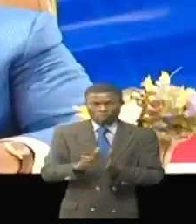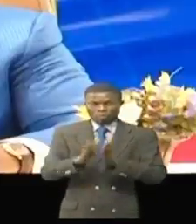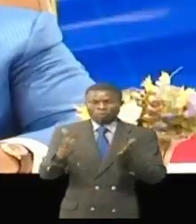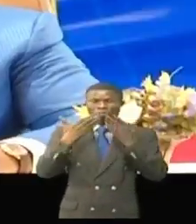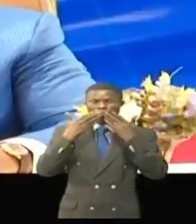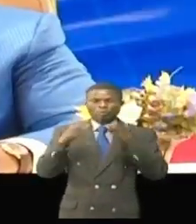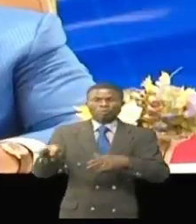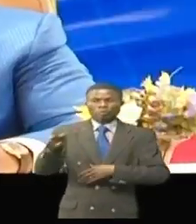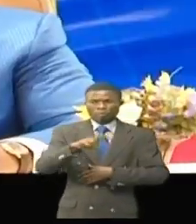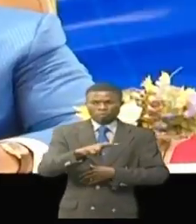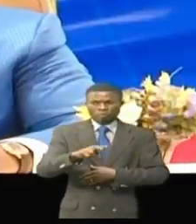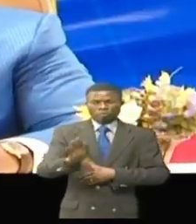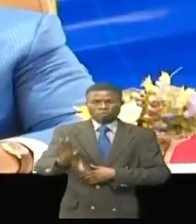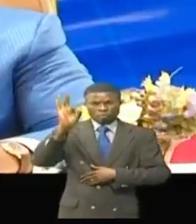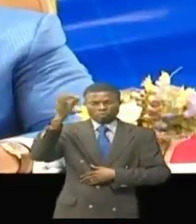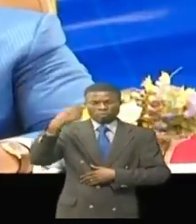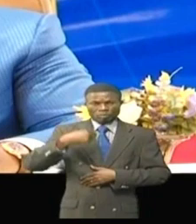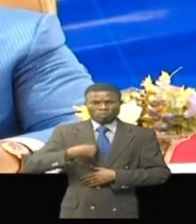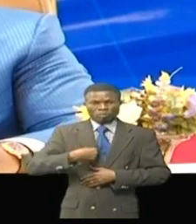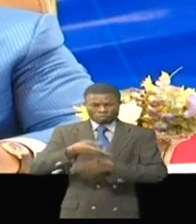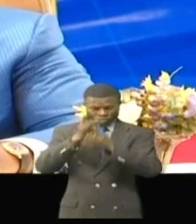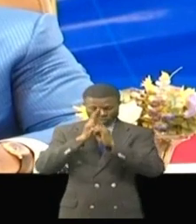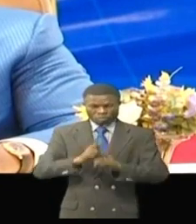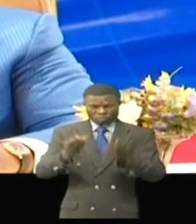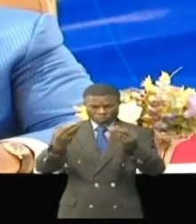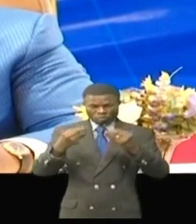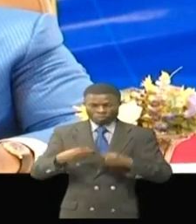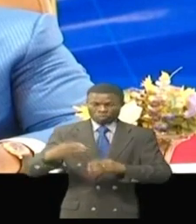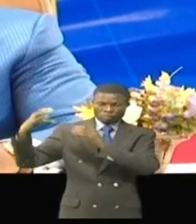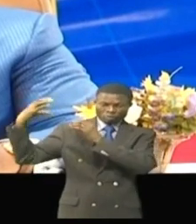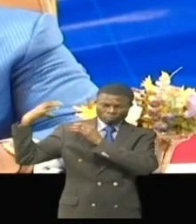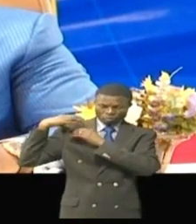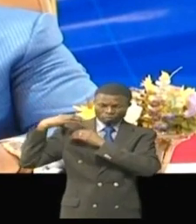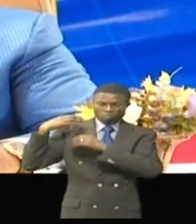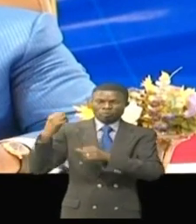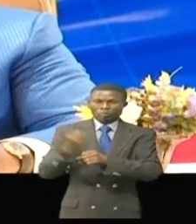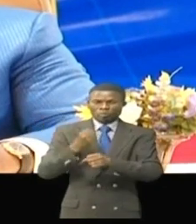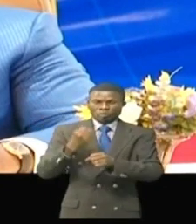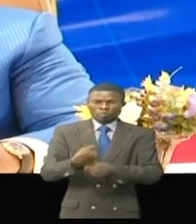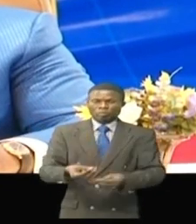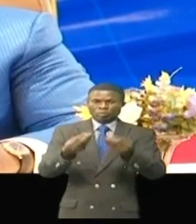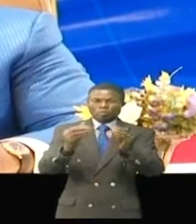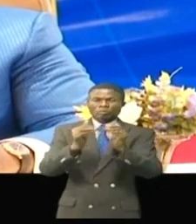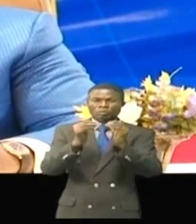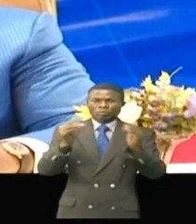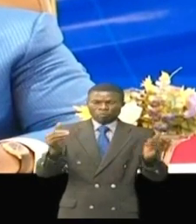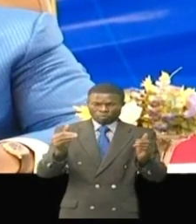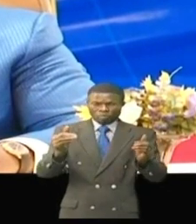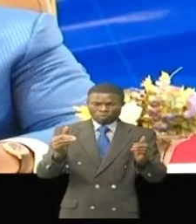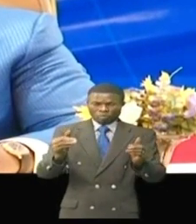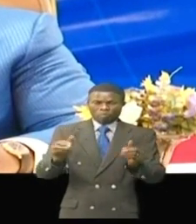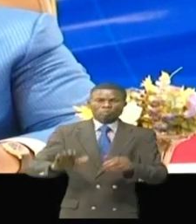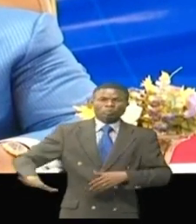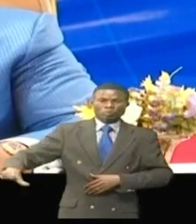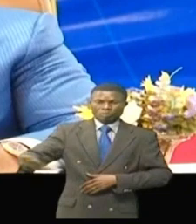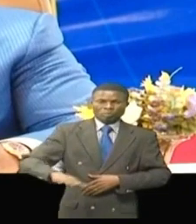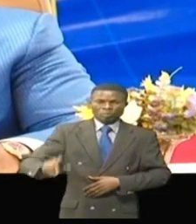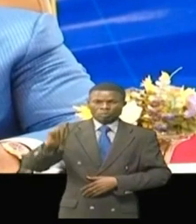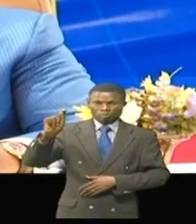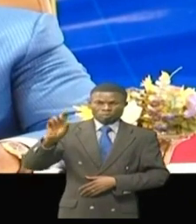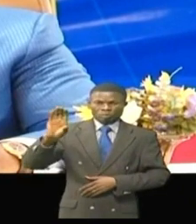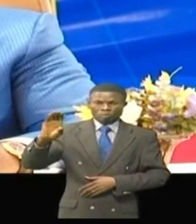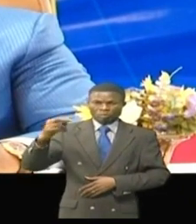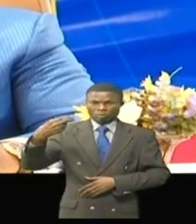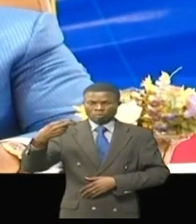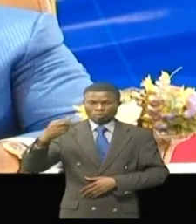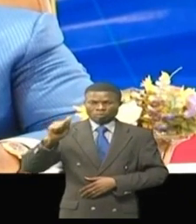remercie de m'avoir fait cet honneur de me confier cette mission de facilitation auprès de la République du Tchad